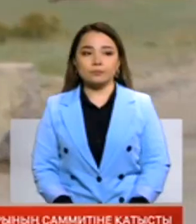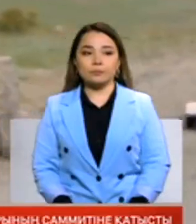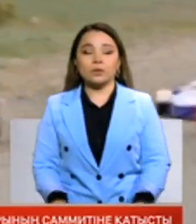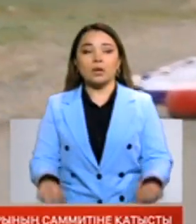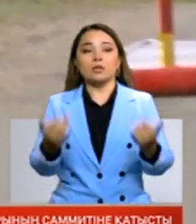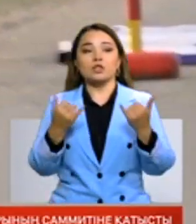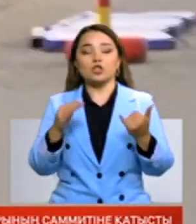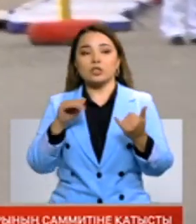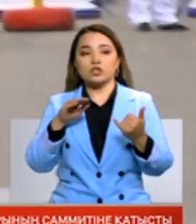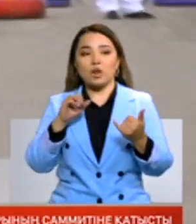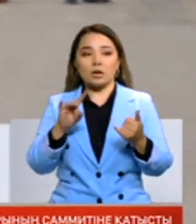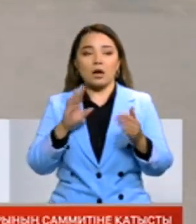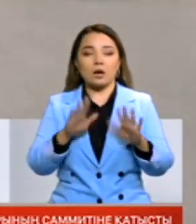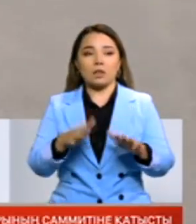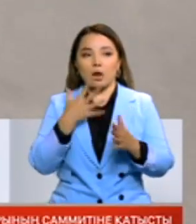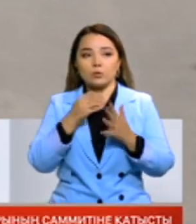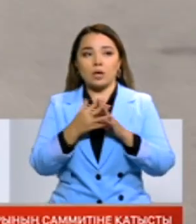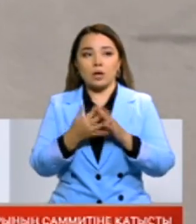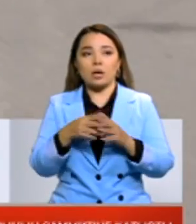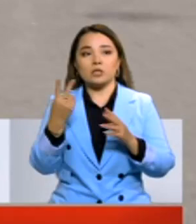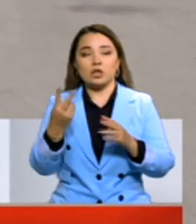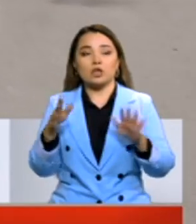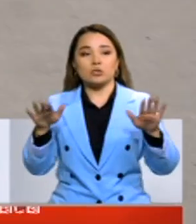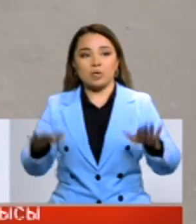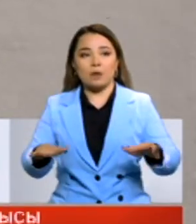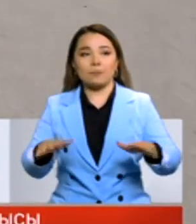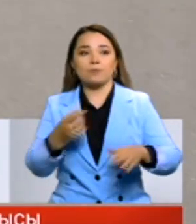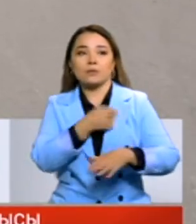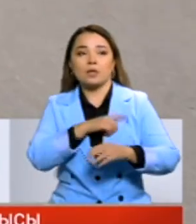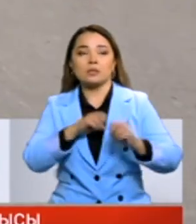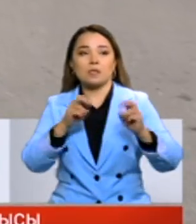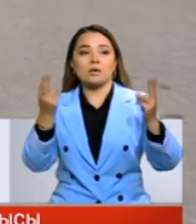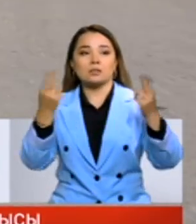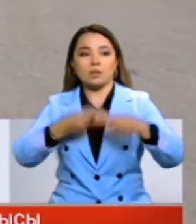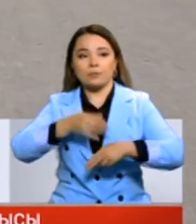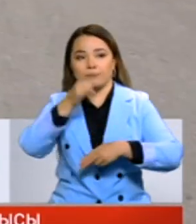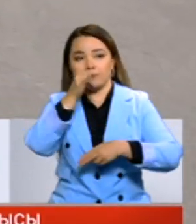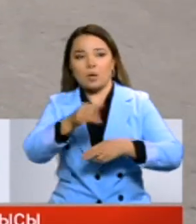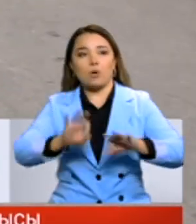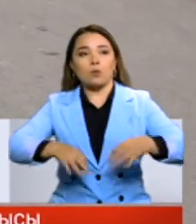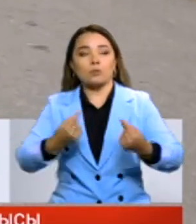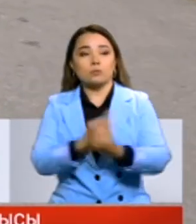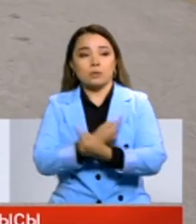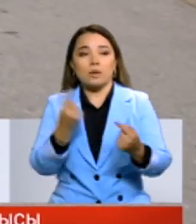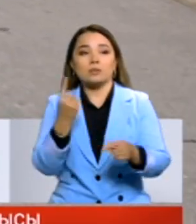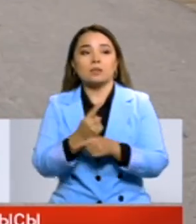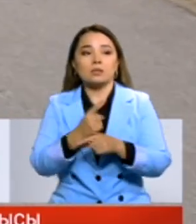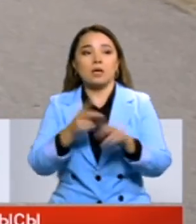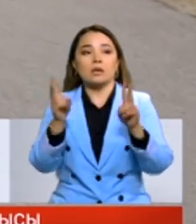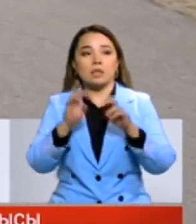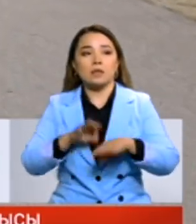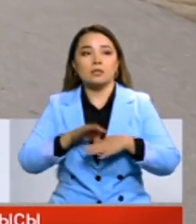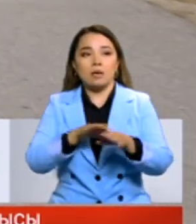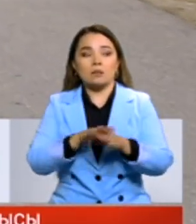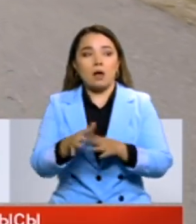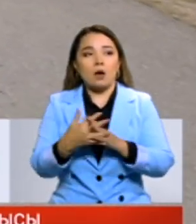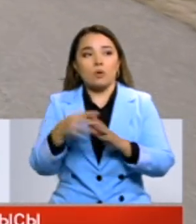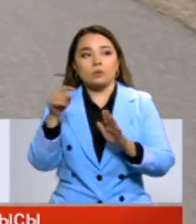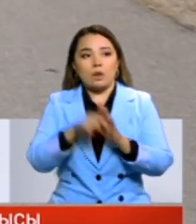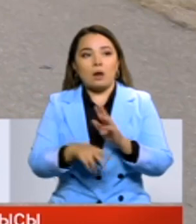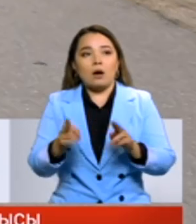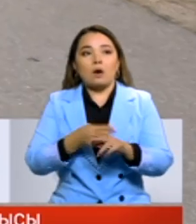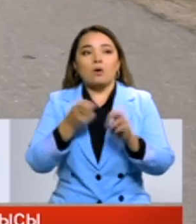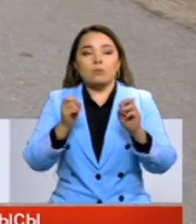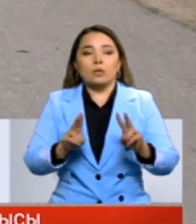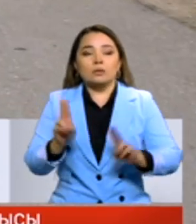Қазір Жетіқара ауылына кіре берісте маусымда екі жерден санитарлық бекет қойылған, кіріп шыққан көліктер түгелдей тексеріліп жатыр. Ауыл ішінде де